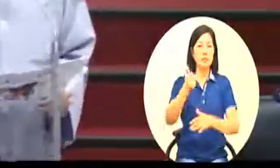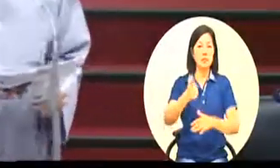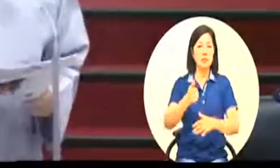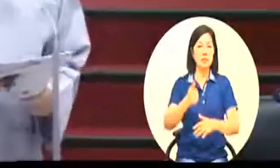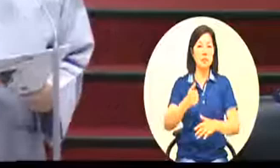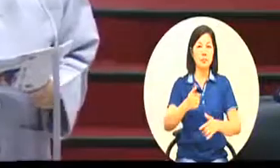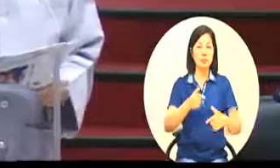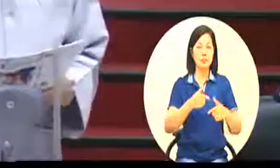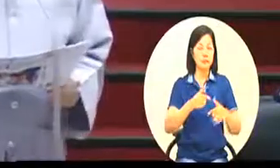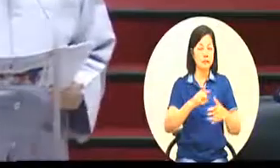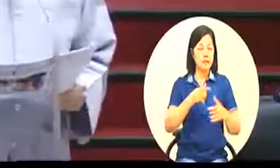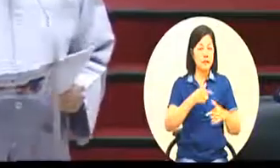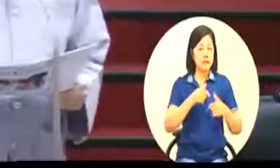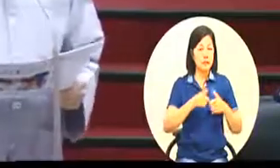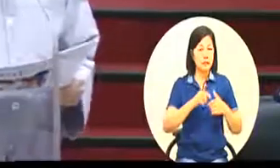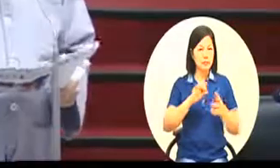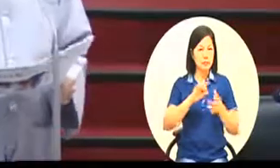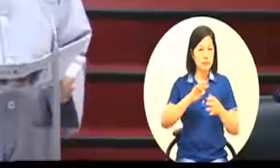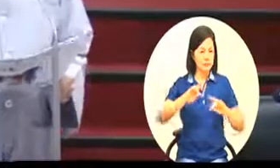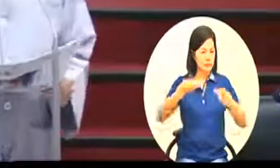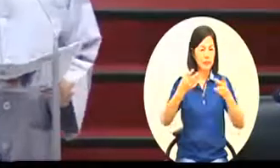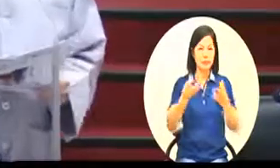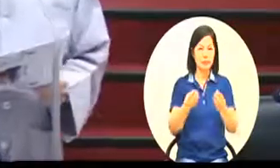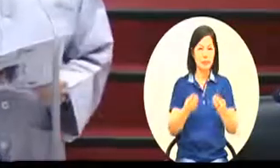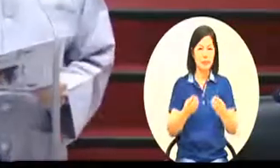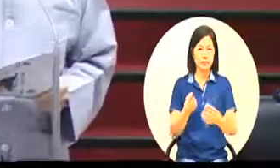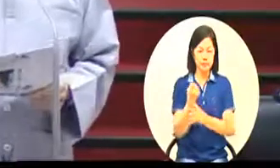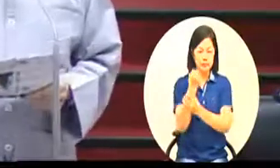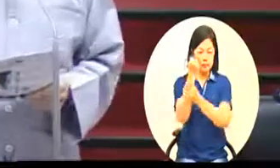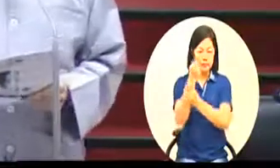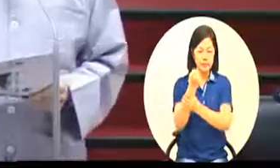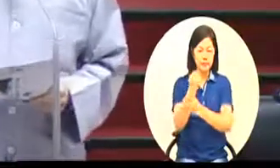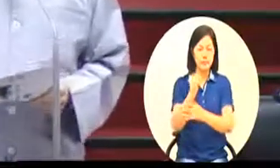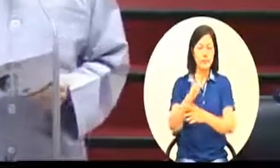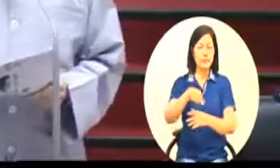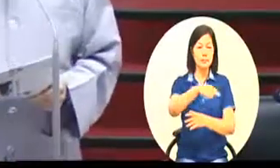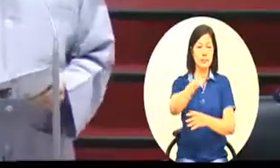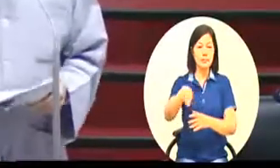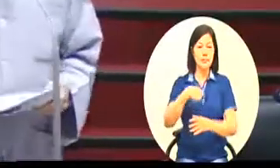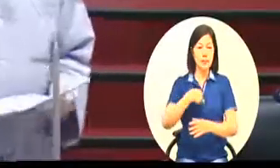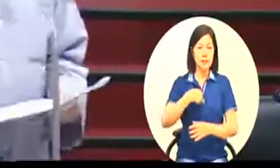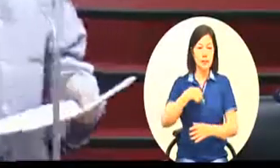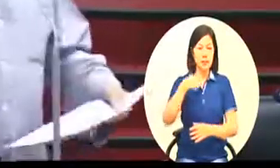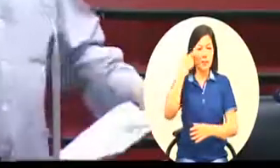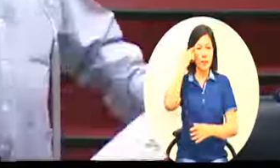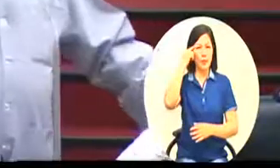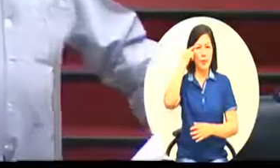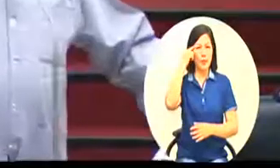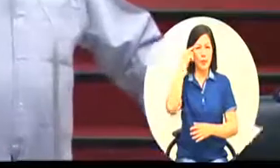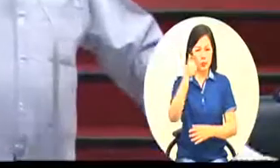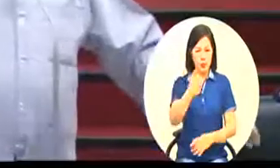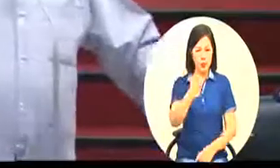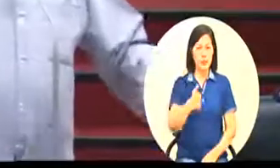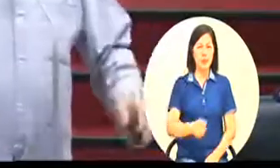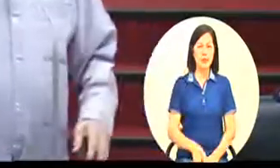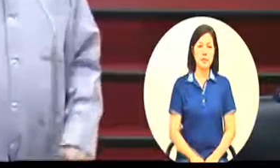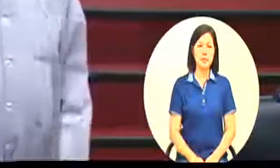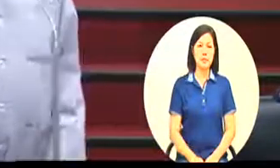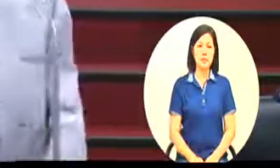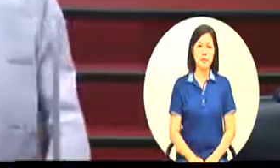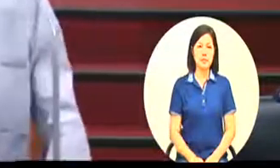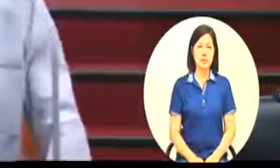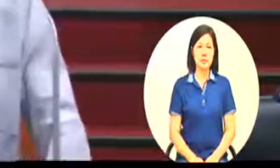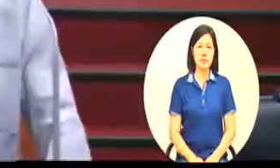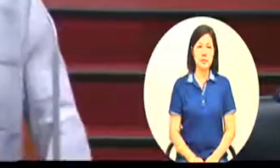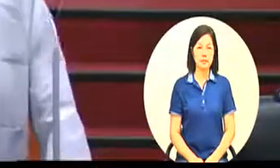为一个阿扁总统的支持者，我有哪表示非常的感激，因为一再有